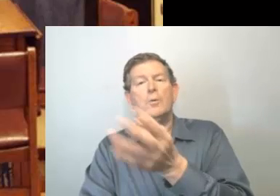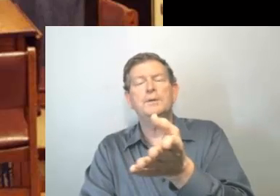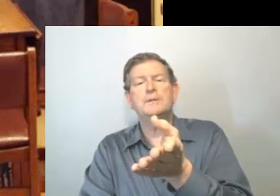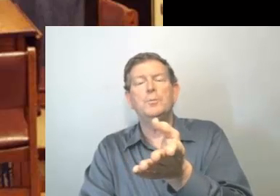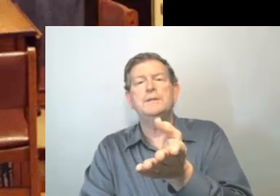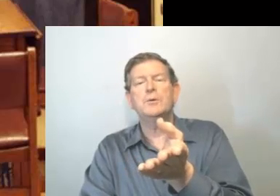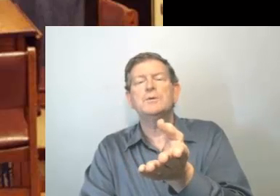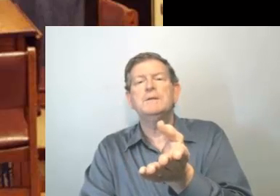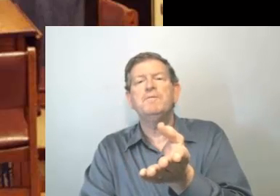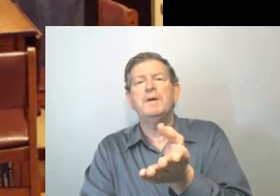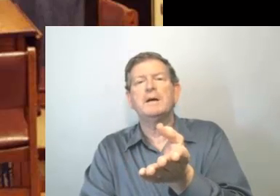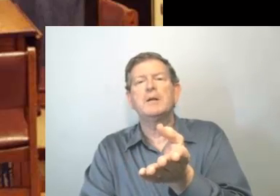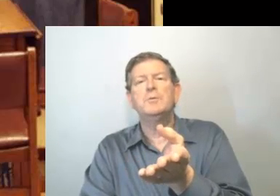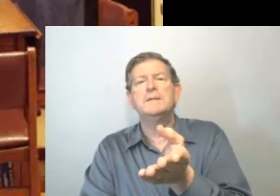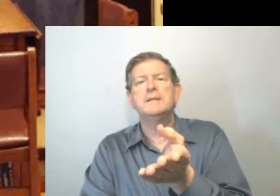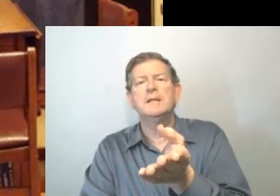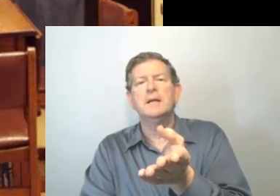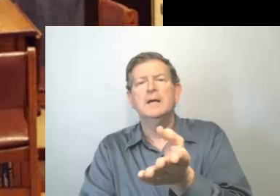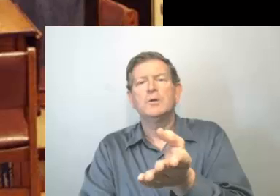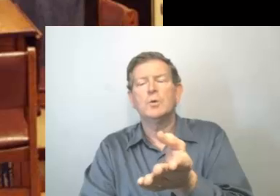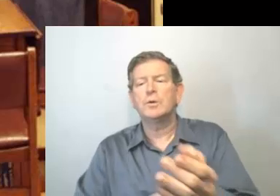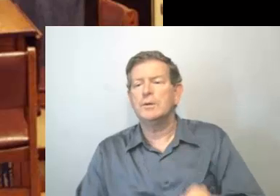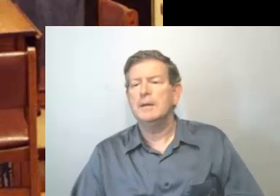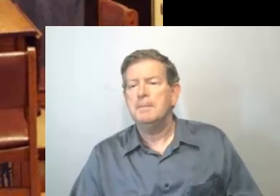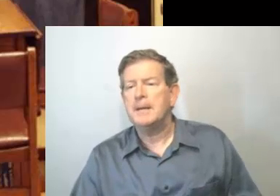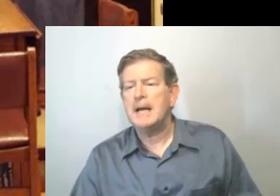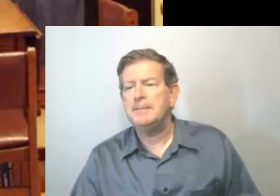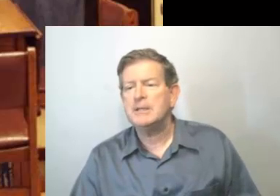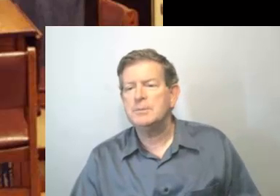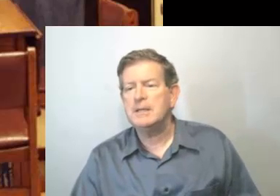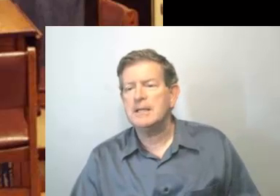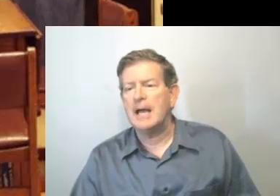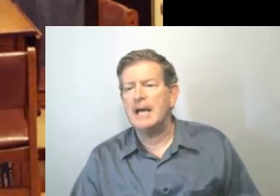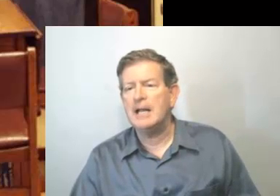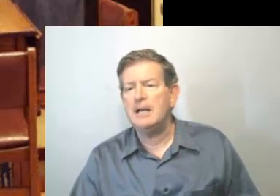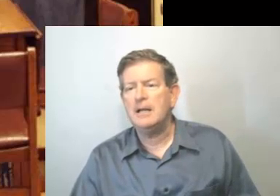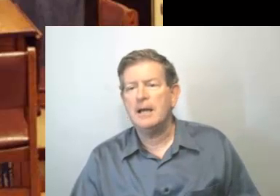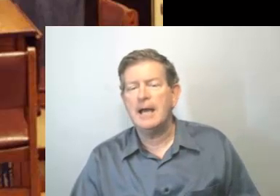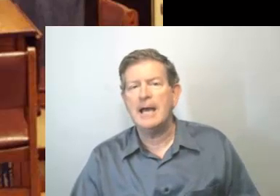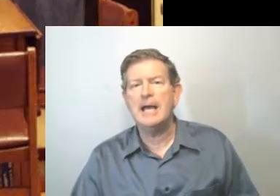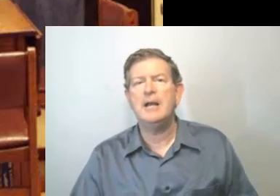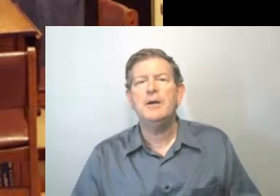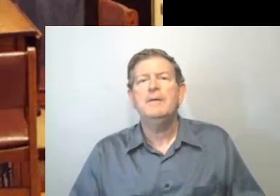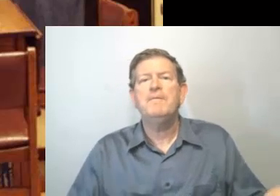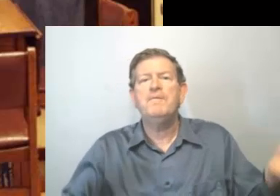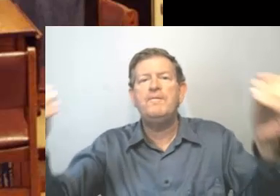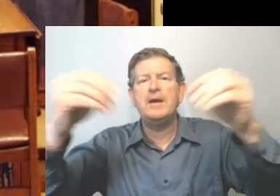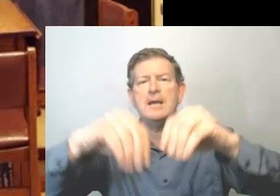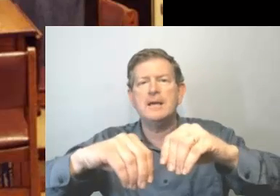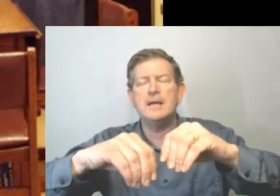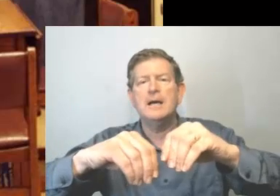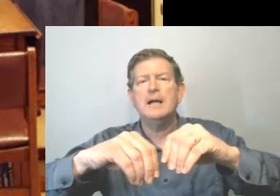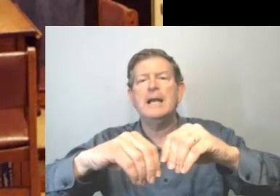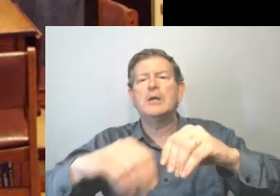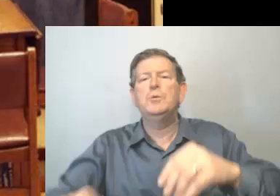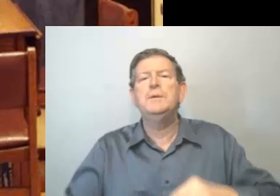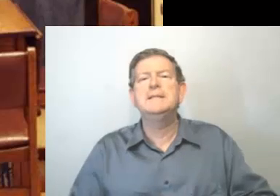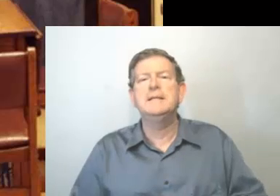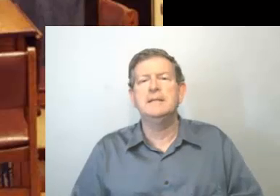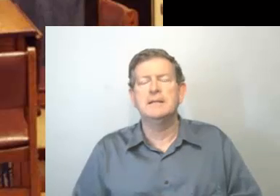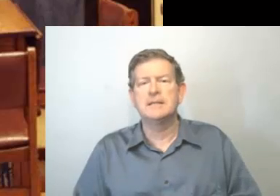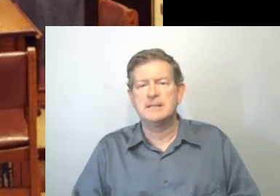D'accord. On peut dire aussi faire la cuisine. Donc, Madame Nesbitt, elle fait